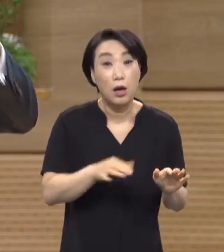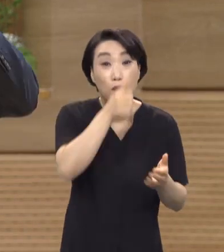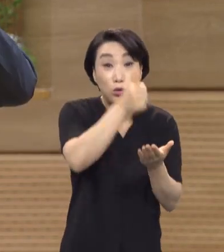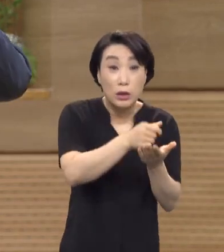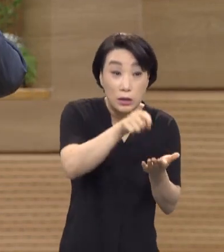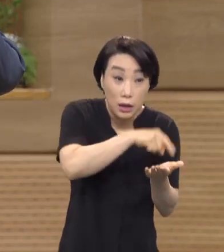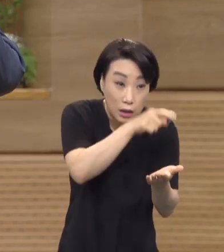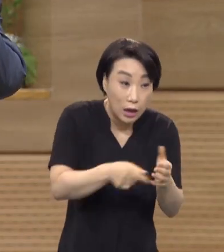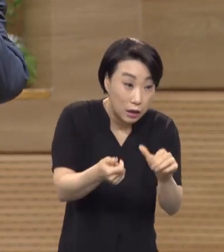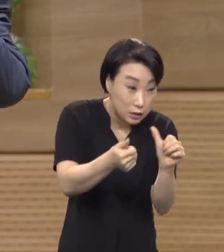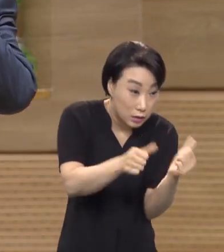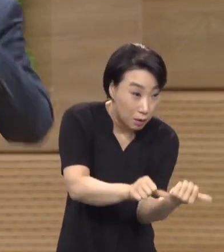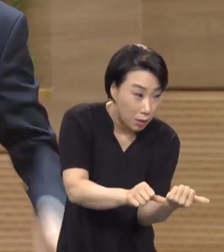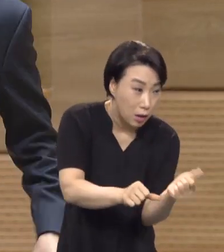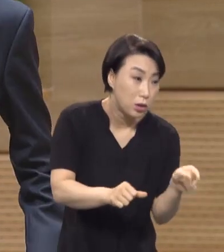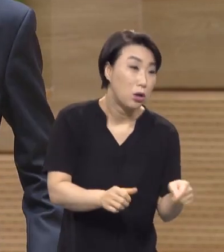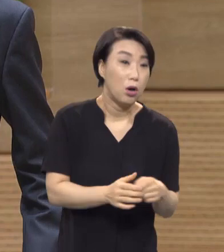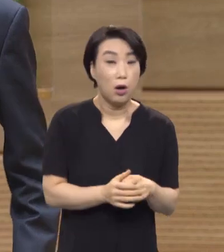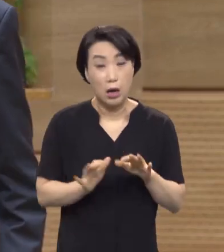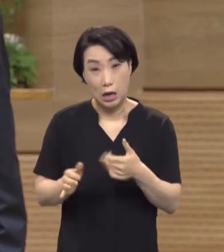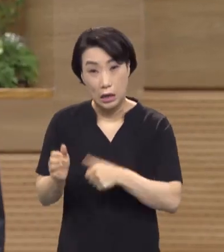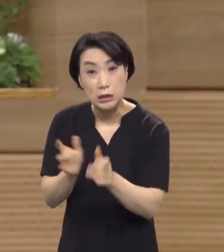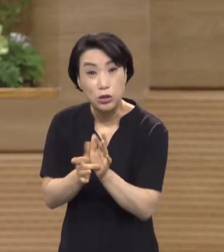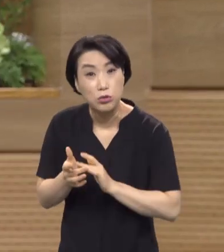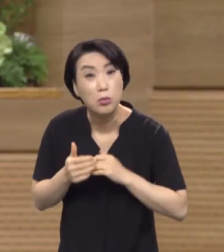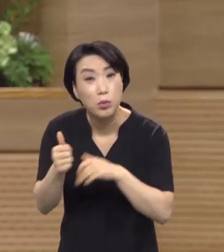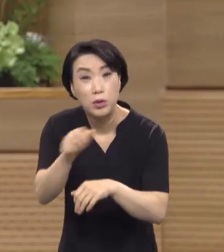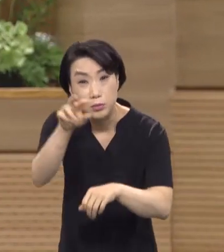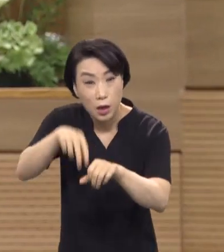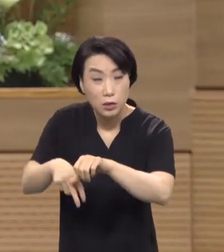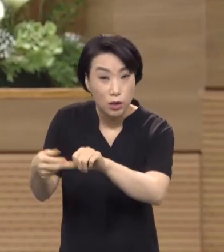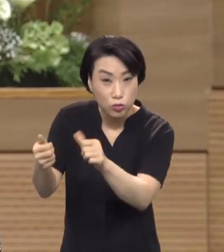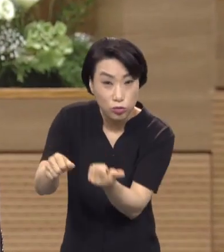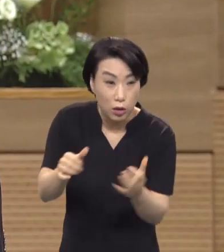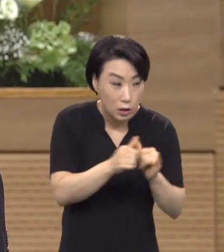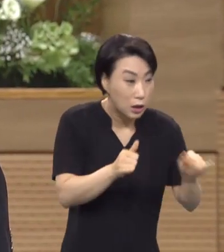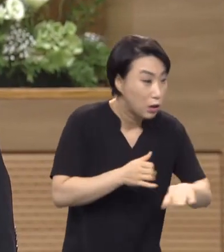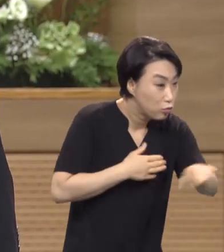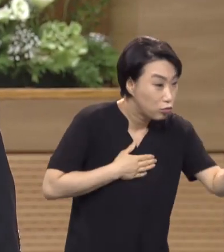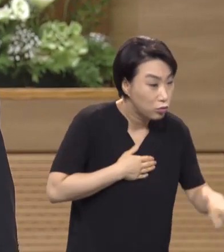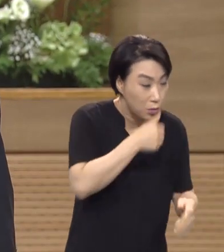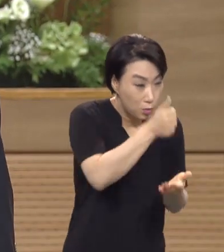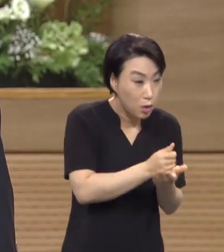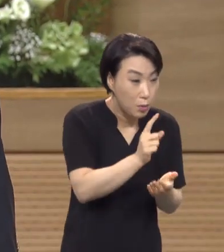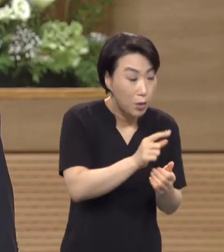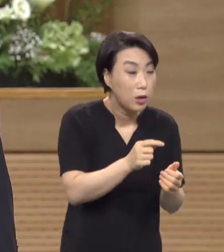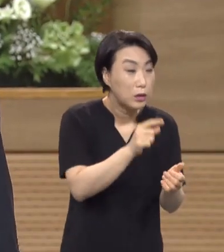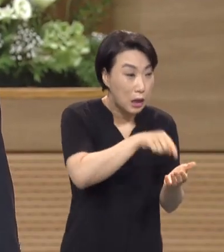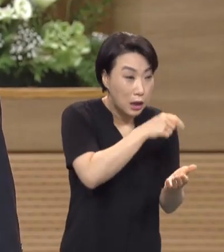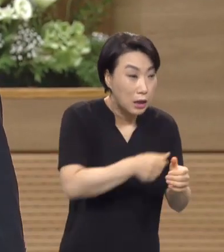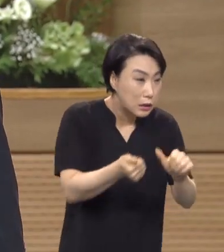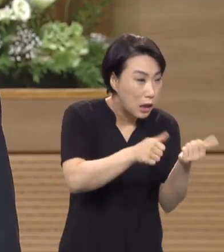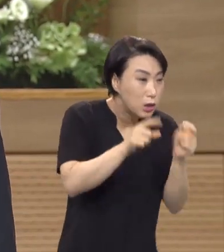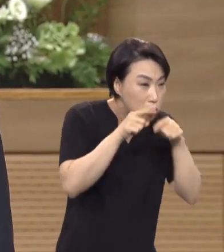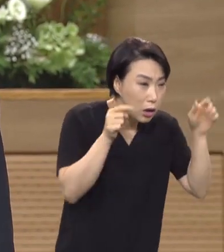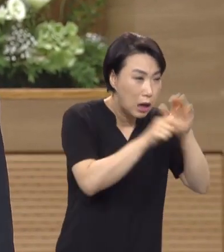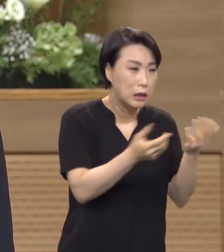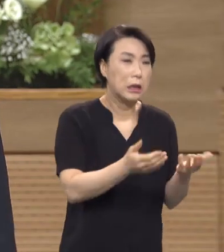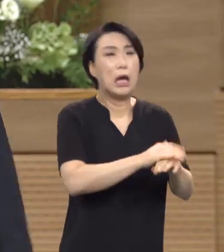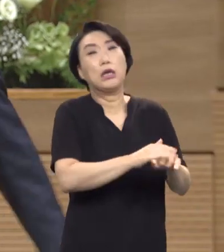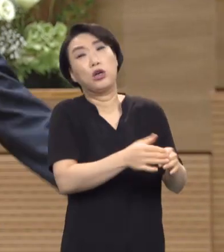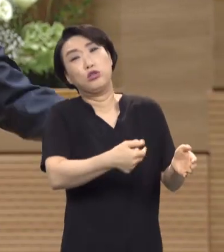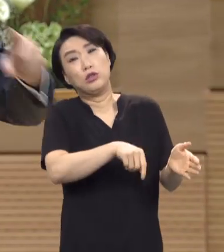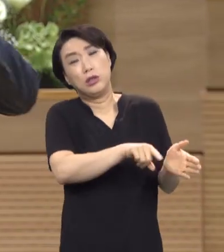사망인 자기 아들은 죽일지라도 우리는 죄값의 사망으로 지옥 가는 문제를